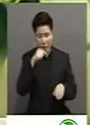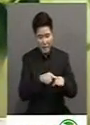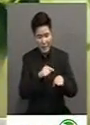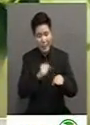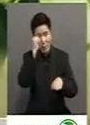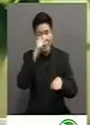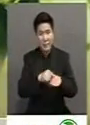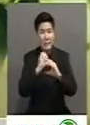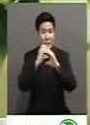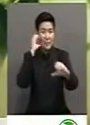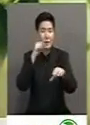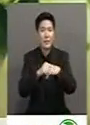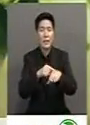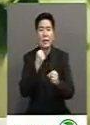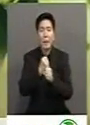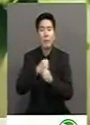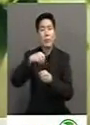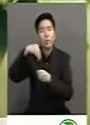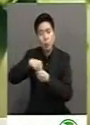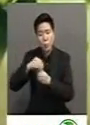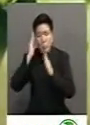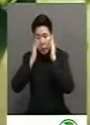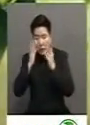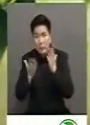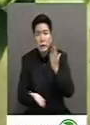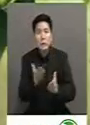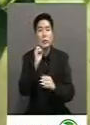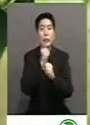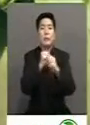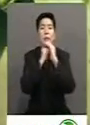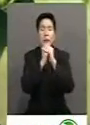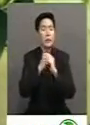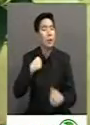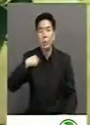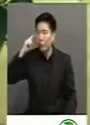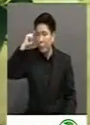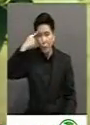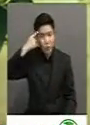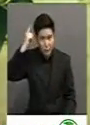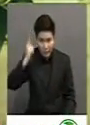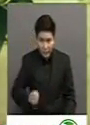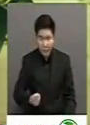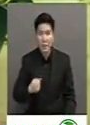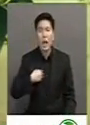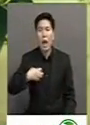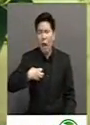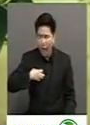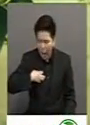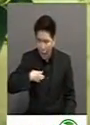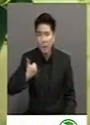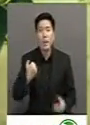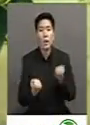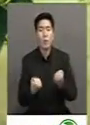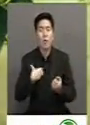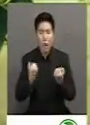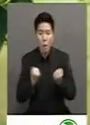นี้เป็นมาประกอบในมาเลย์หรือประกอบในประเทศจีนเราไม่รู้จริงๆถามว่าวันนี้เราอยากได้รถไหมเราก็อ